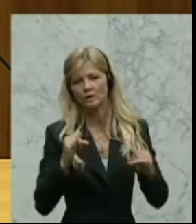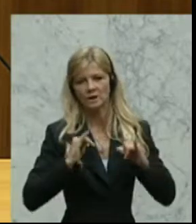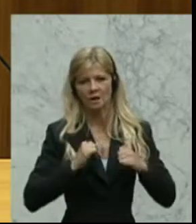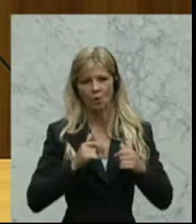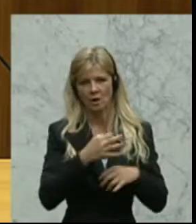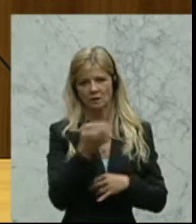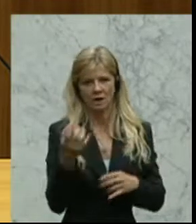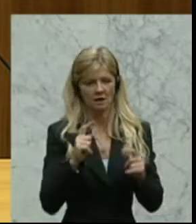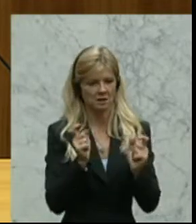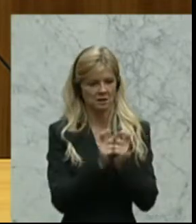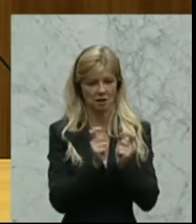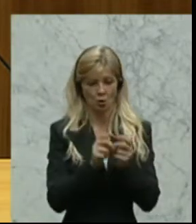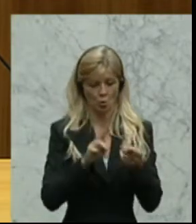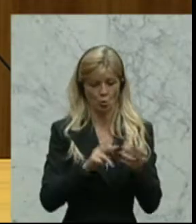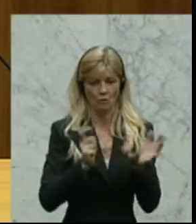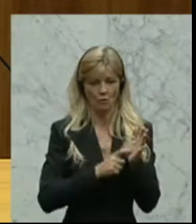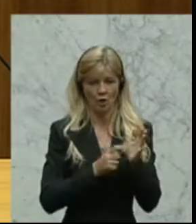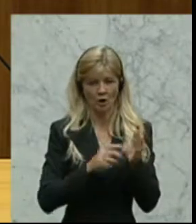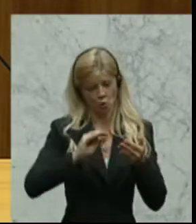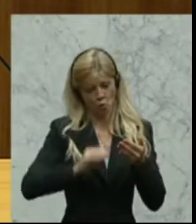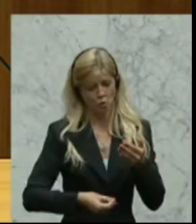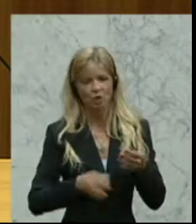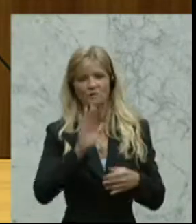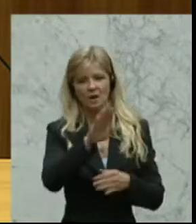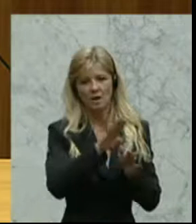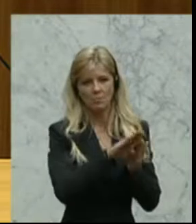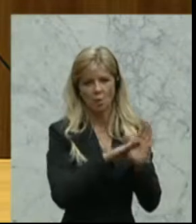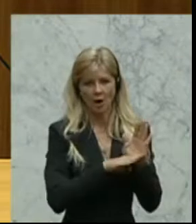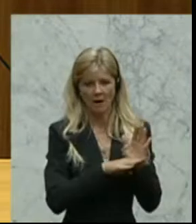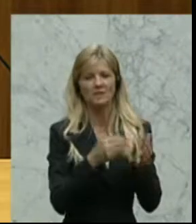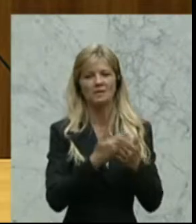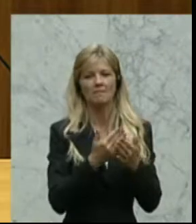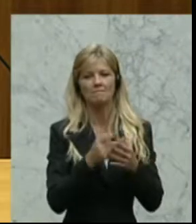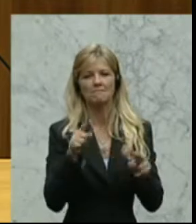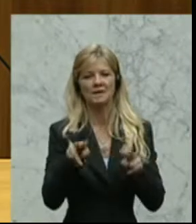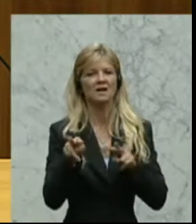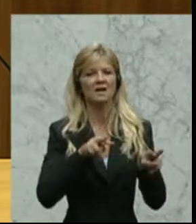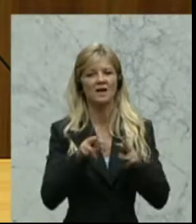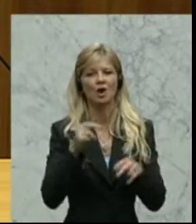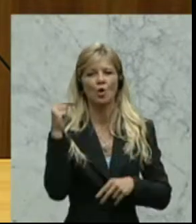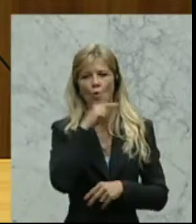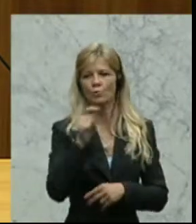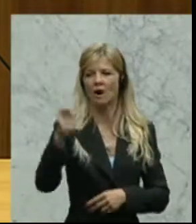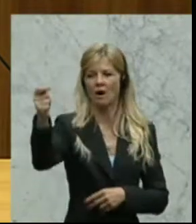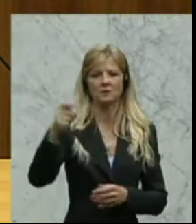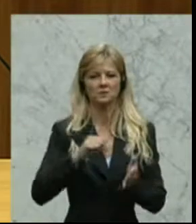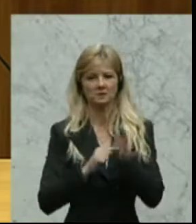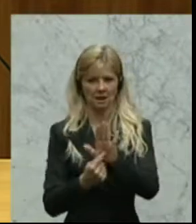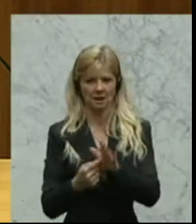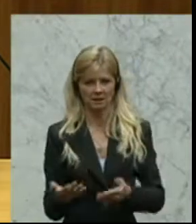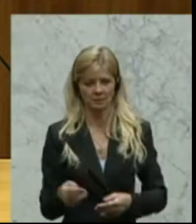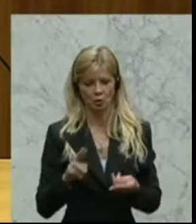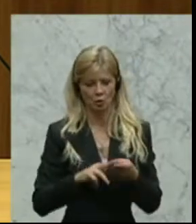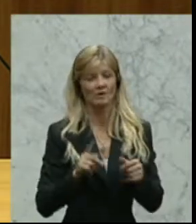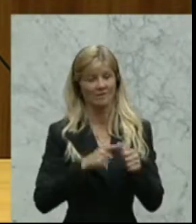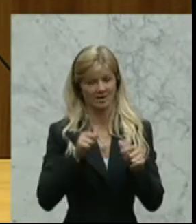unter ihr Programm zu setzen, zeigen wir der Regierung die rote Karte. Und da steht drin, mit ihrer Unterschrift stimmen sie